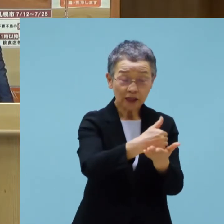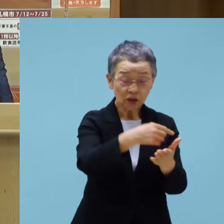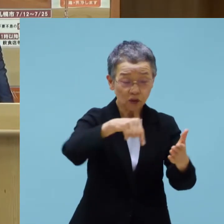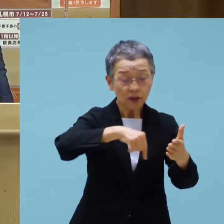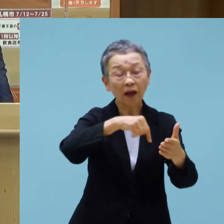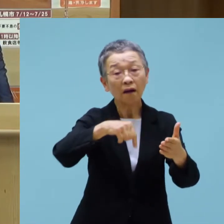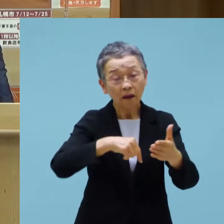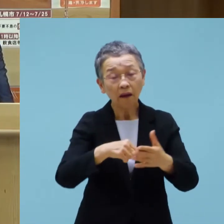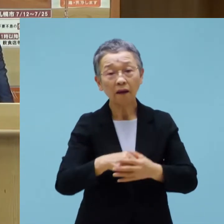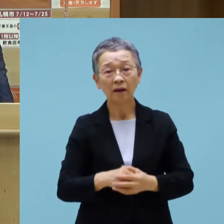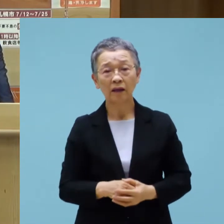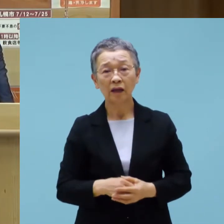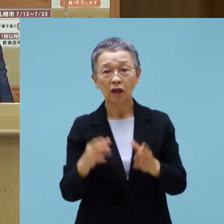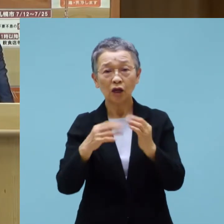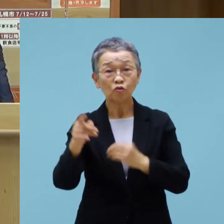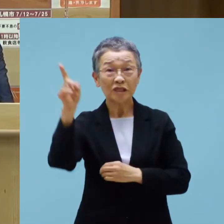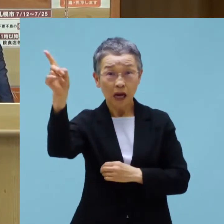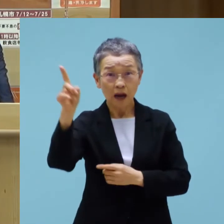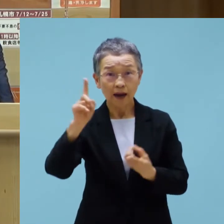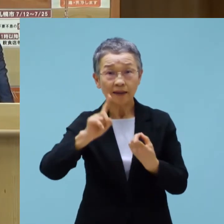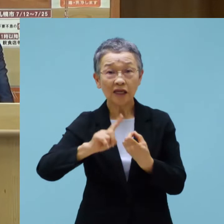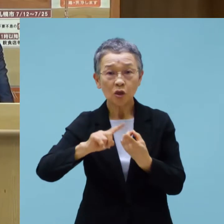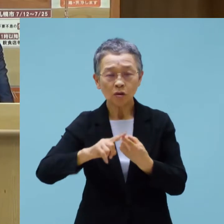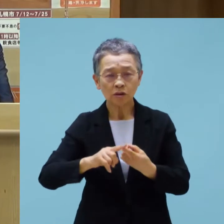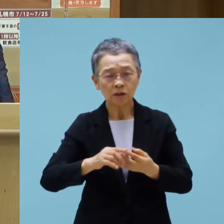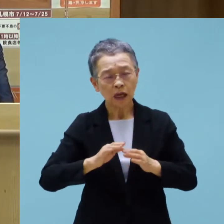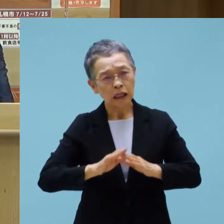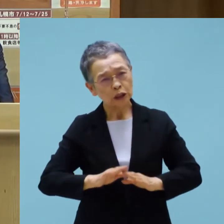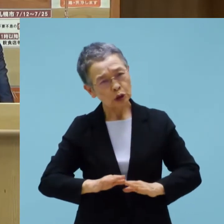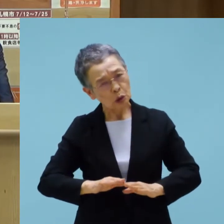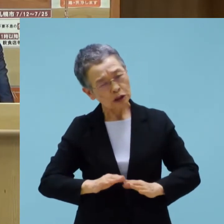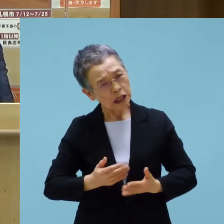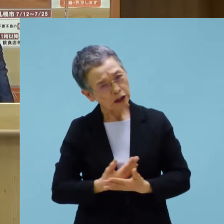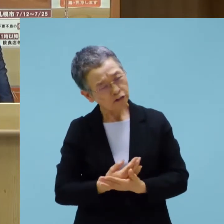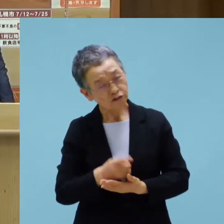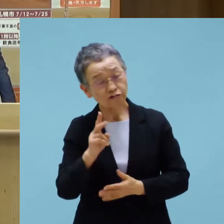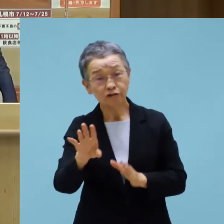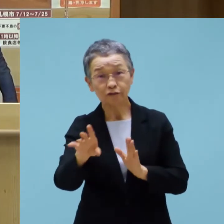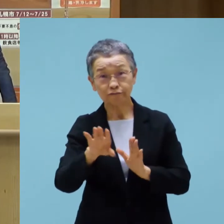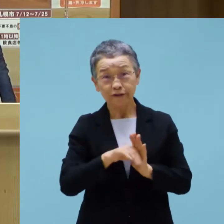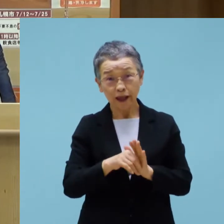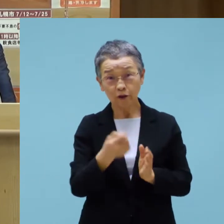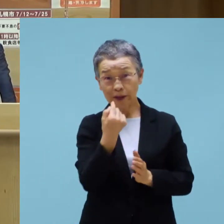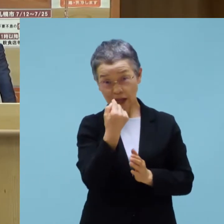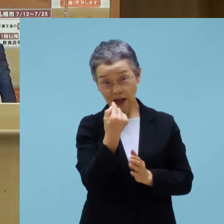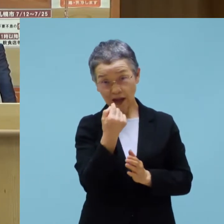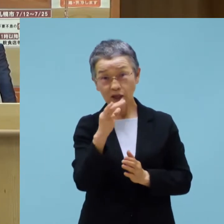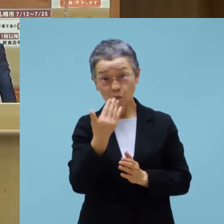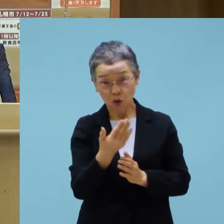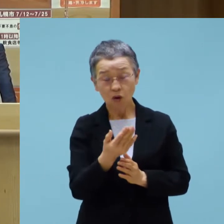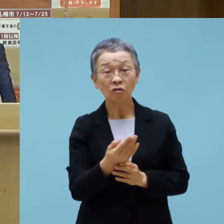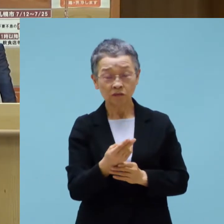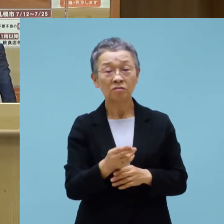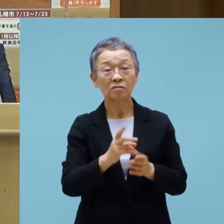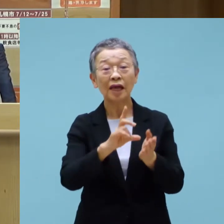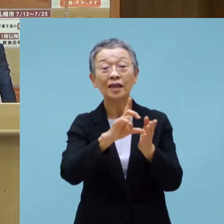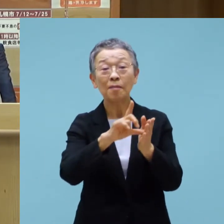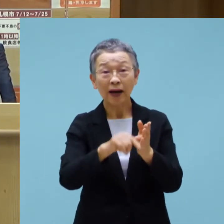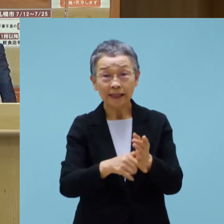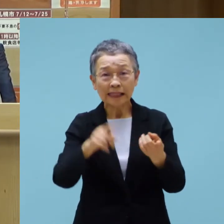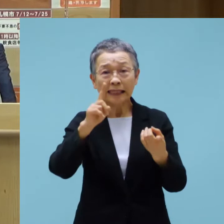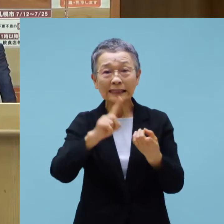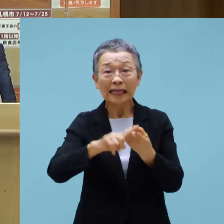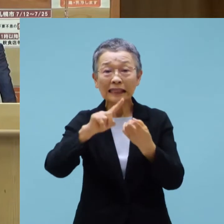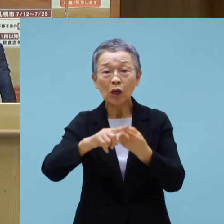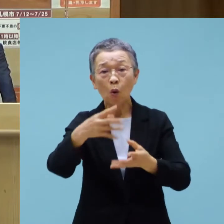のまあ国はその適用にまあ慎重なんだなというふうにまあ受け止めたんですが、まあ、まあそうなるとなかなかこの適用の時期っていうのはこう見